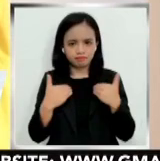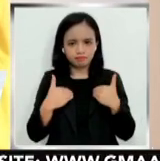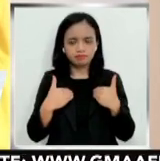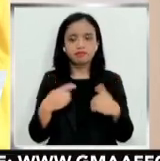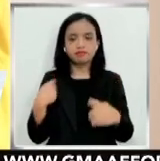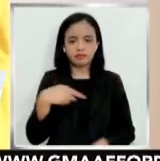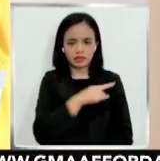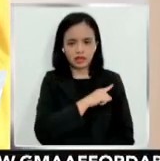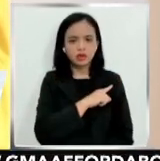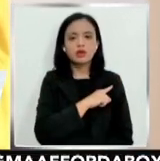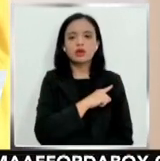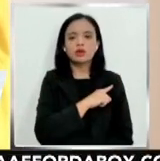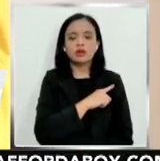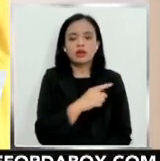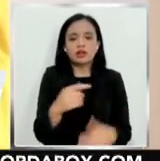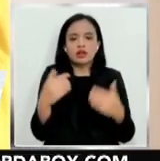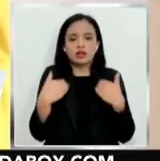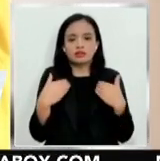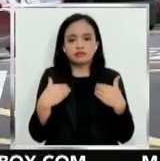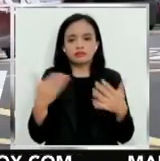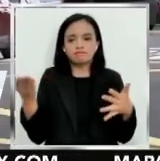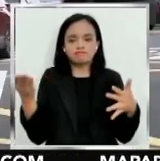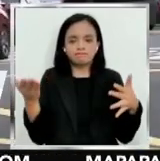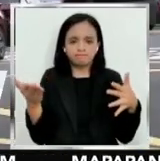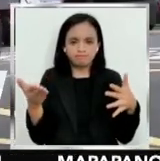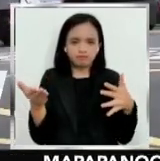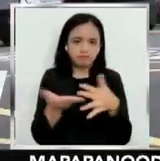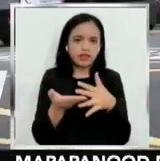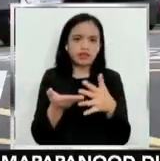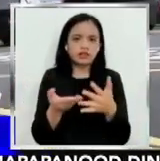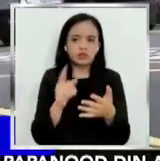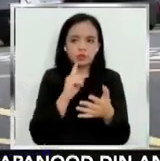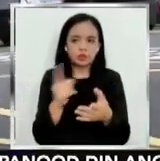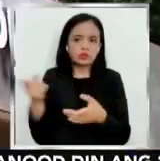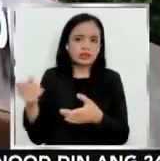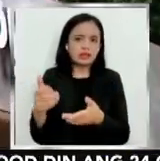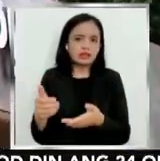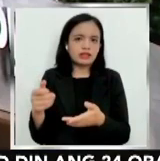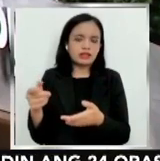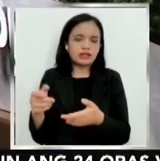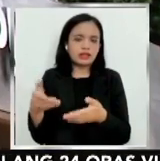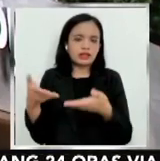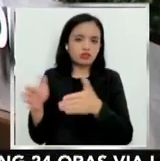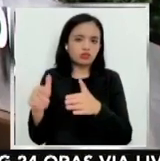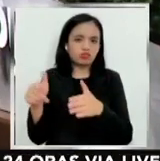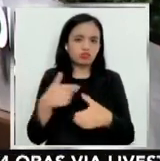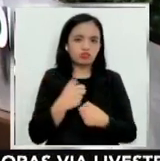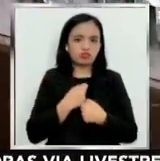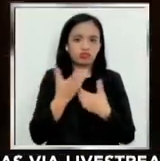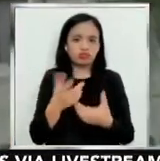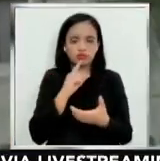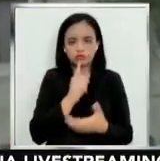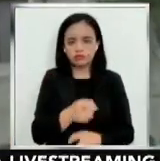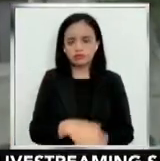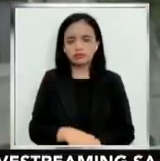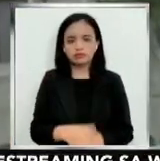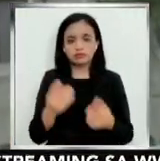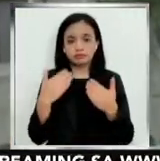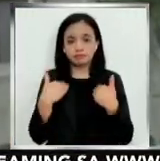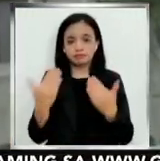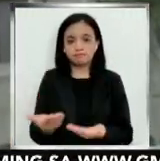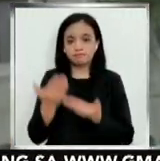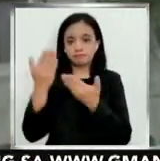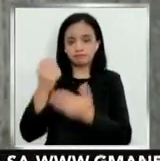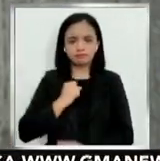them draw out the truth. May inihain na ring resolusyon sa Senado para maimbestigahan yan. Ang DFA